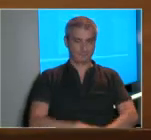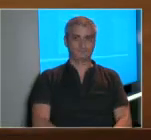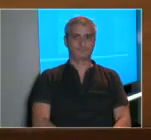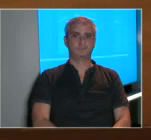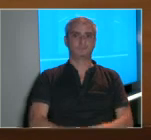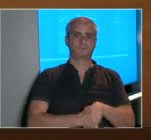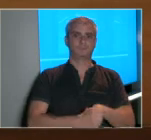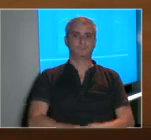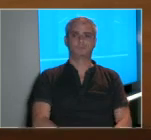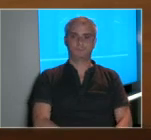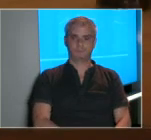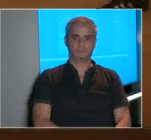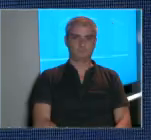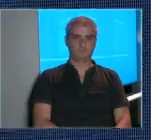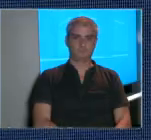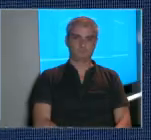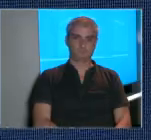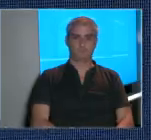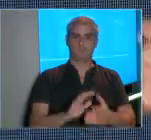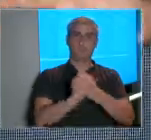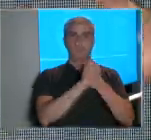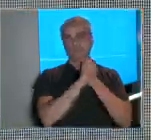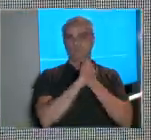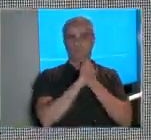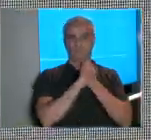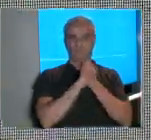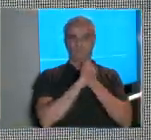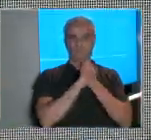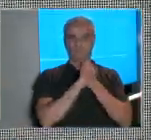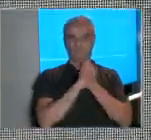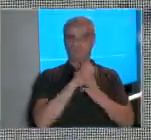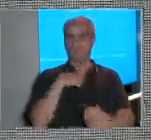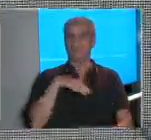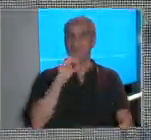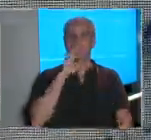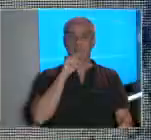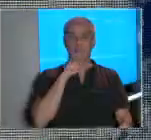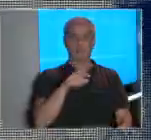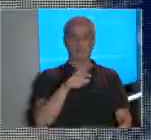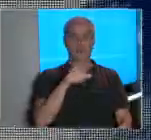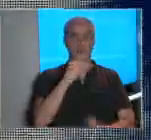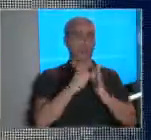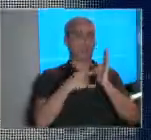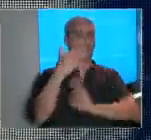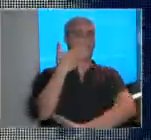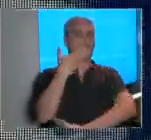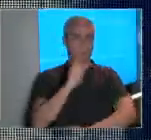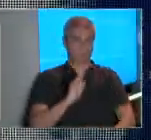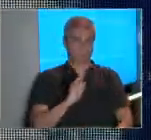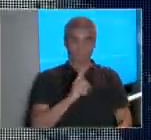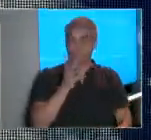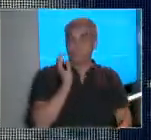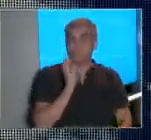יש לך 7 דקות. תודה רבה. שלום. בחרתי לדבר איתכם היום על חוק הלאום,